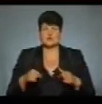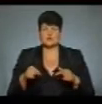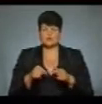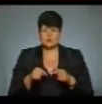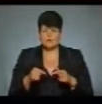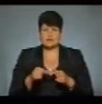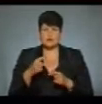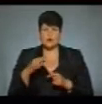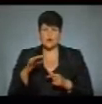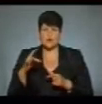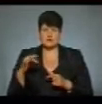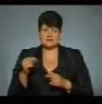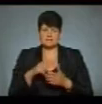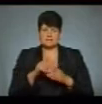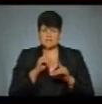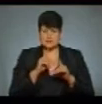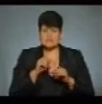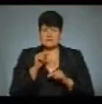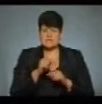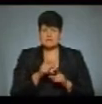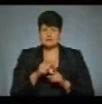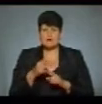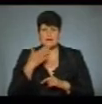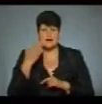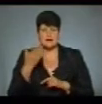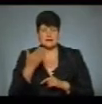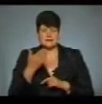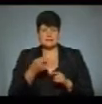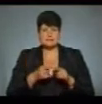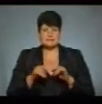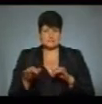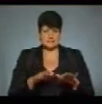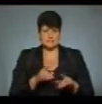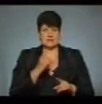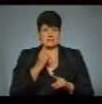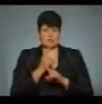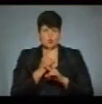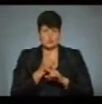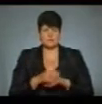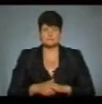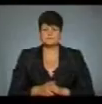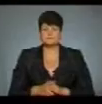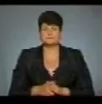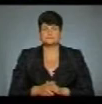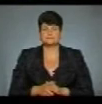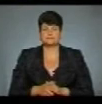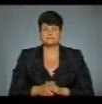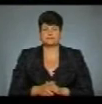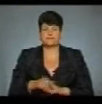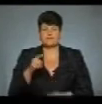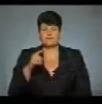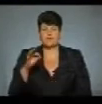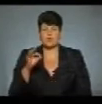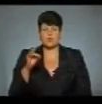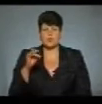рада, розповідає Ольга Галушка. За її словами, агітація на таких заходах заборонена. Хоростківській